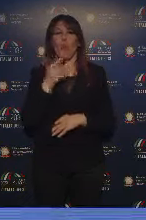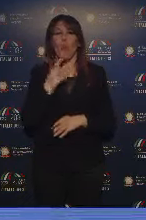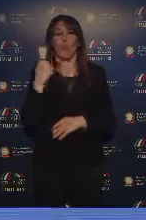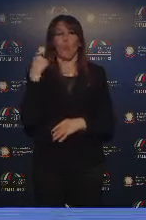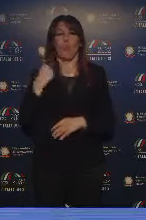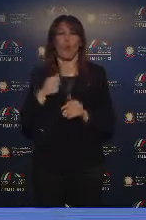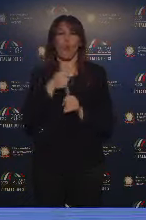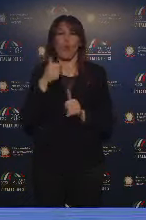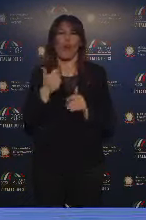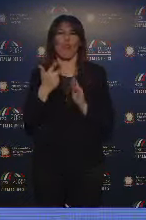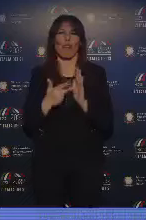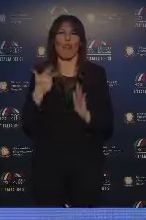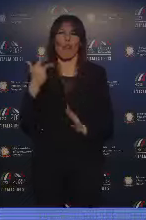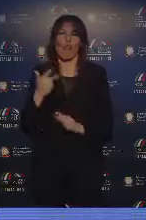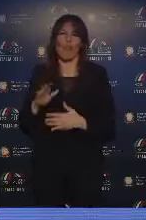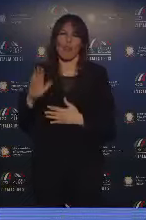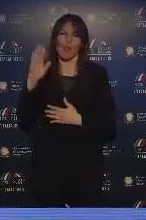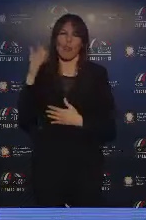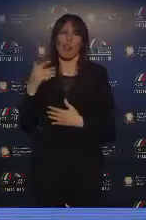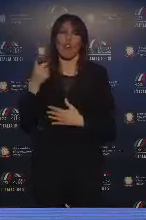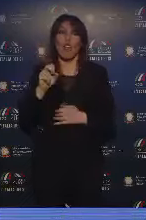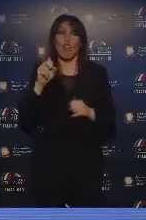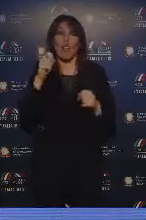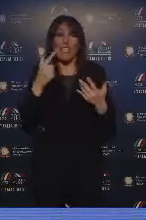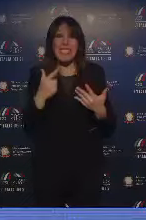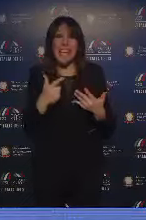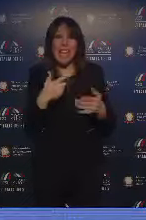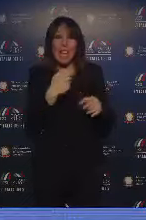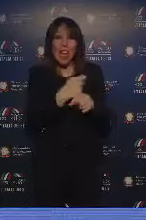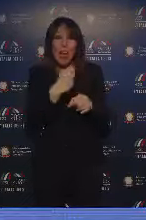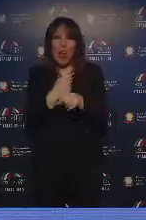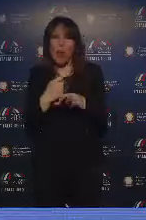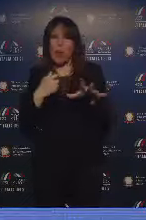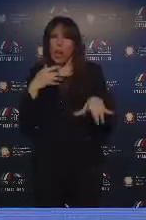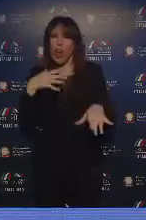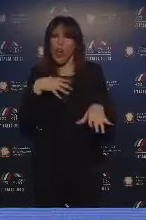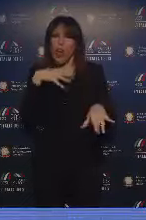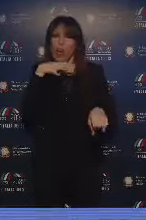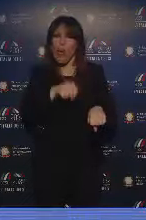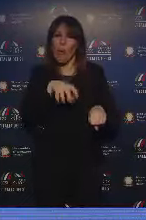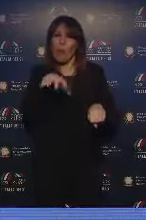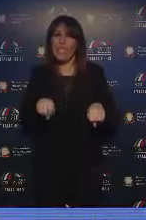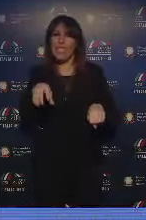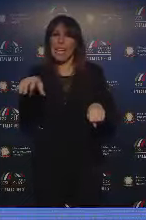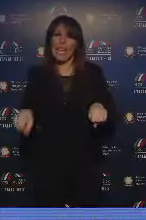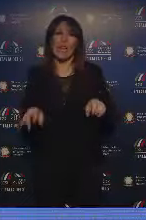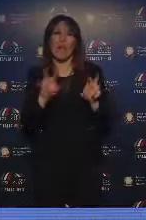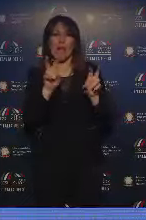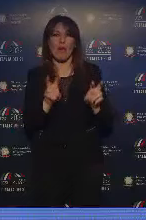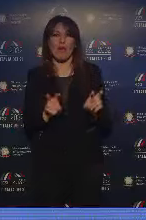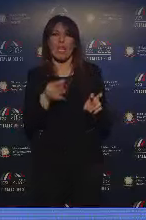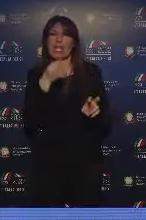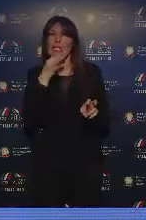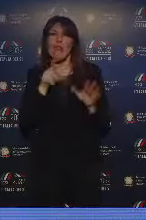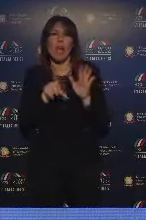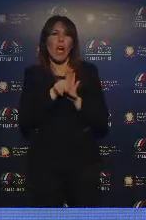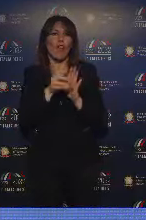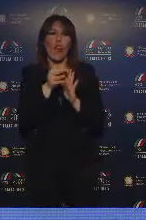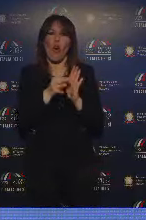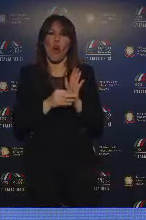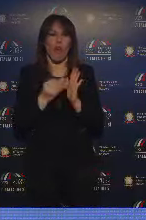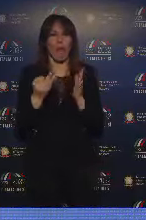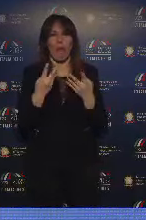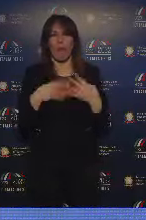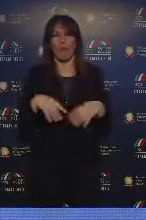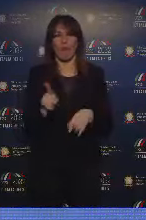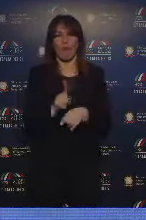117 opere commissariate e quando trovi 117 opere commissariate per emergenza vuol dire che la norma non funziona per perché se